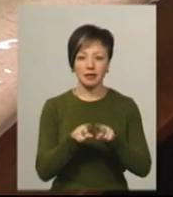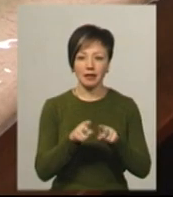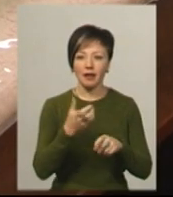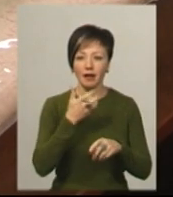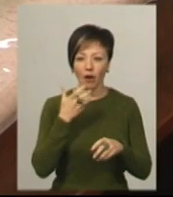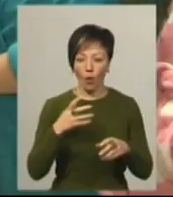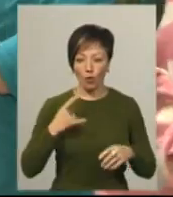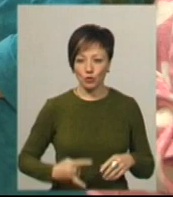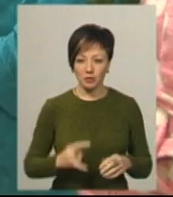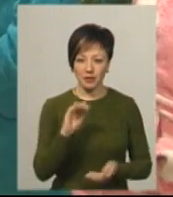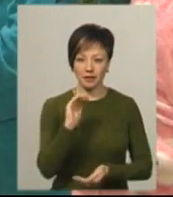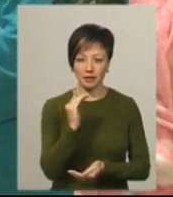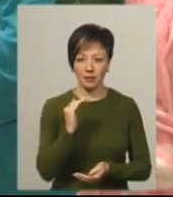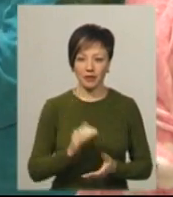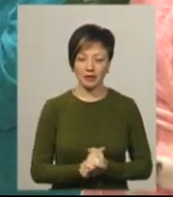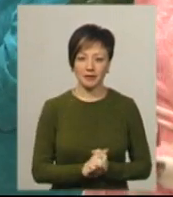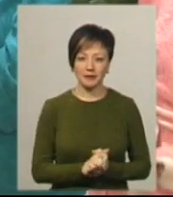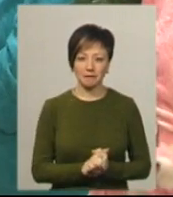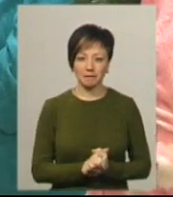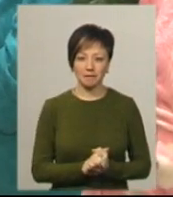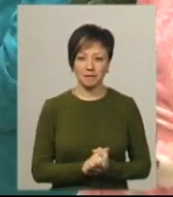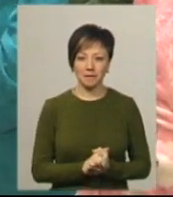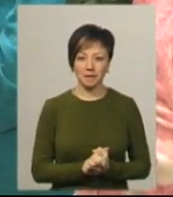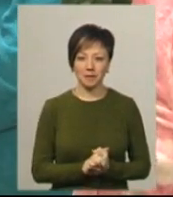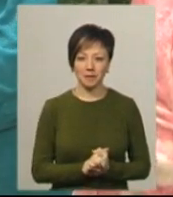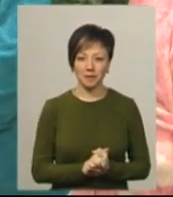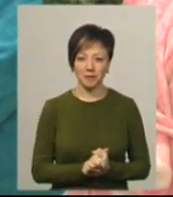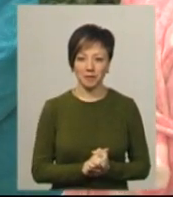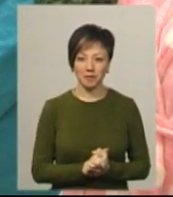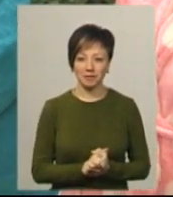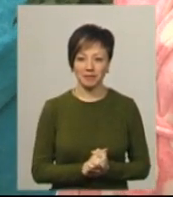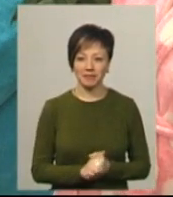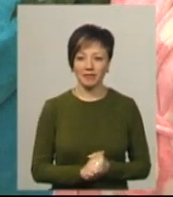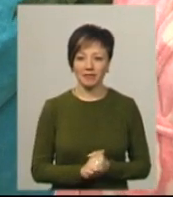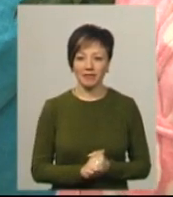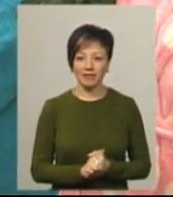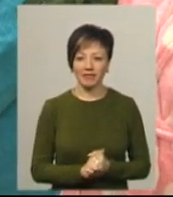та костюмчики для немовлят. Два дня народження на перші